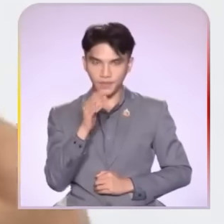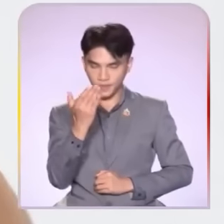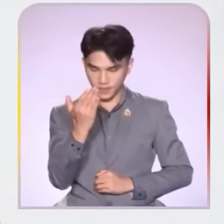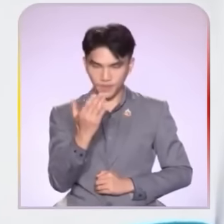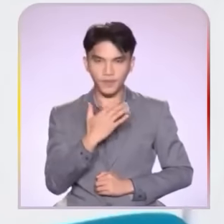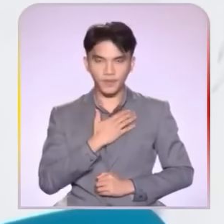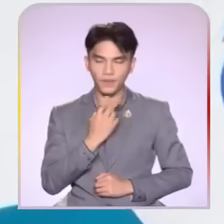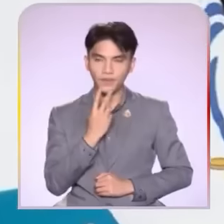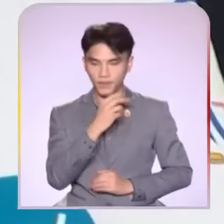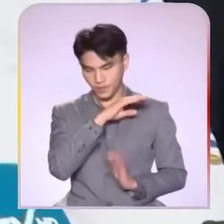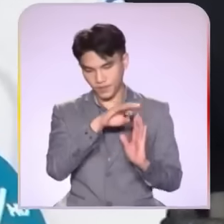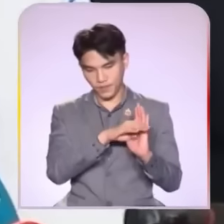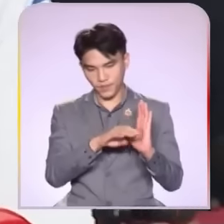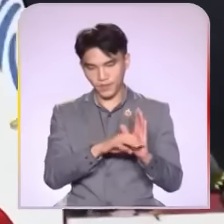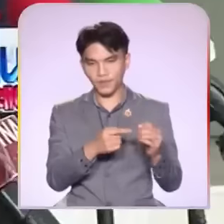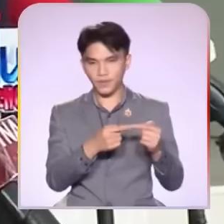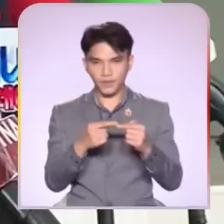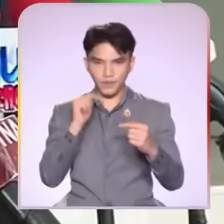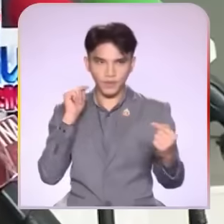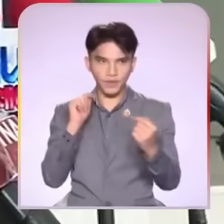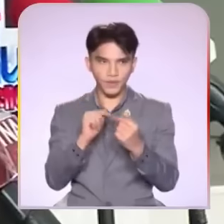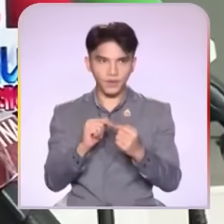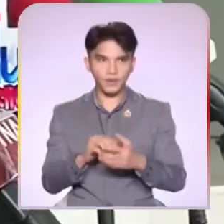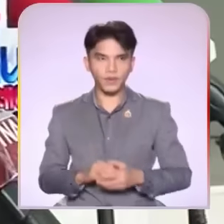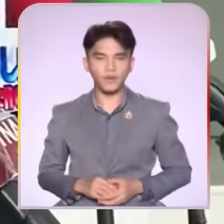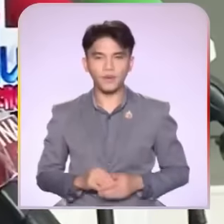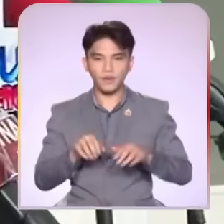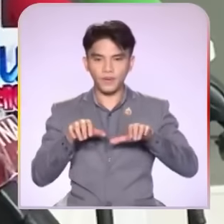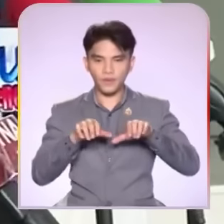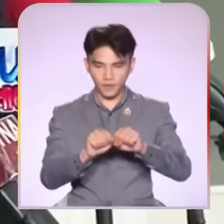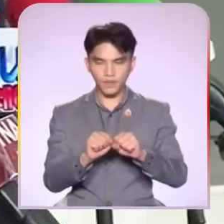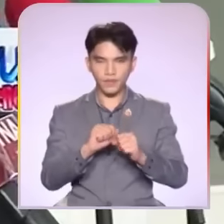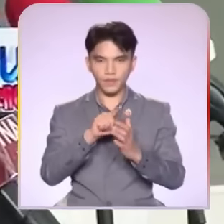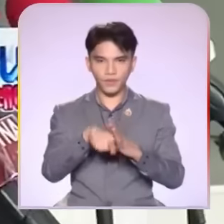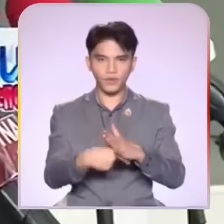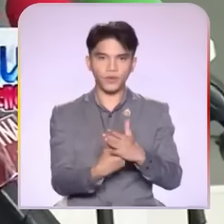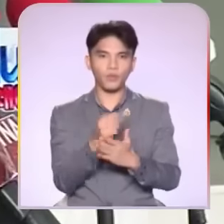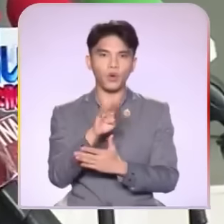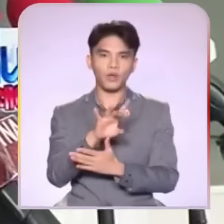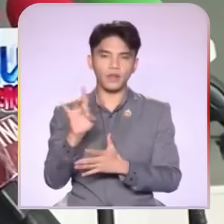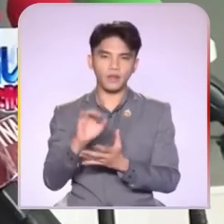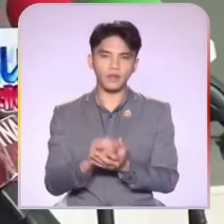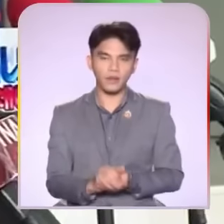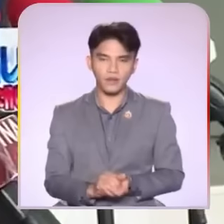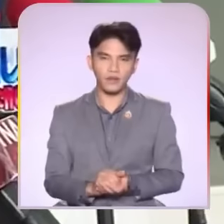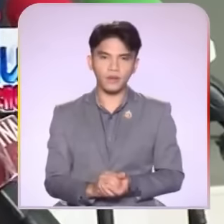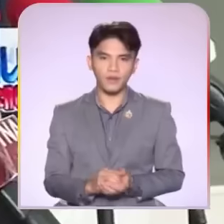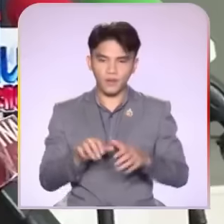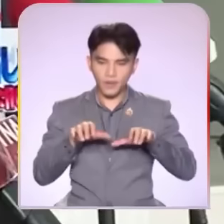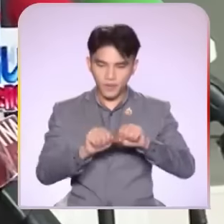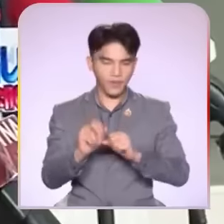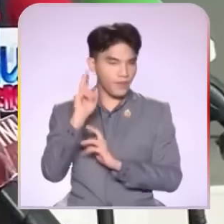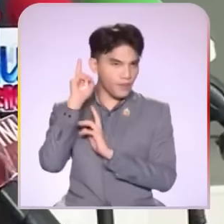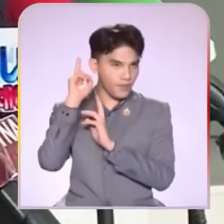ผู้ชมเรายังติดตามอยู่นะครับติดตามเรื่องของการออกหมายจับนะฮะภายใน48ชั่วโมงซึ่งหมายจับนะฮะแหล่